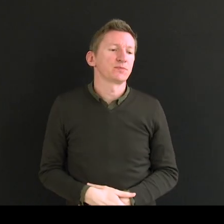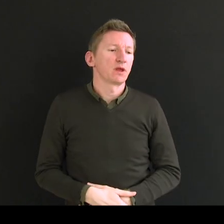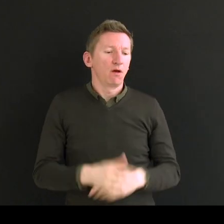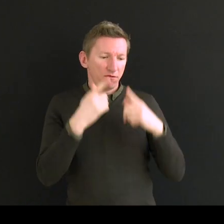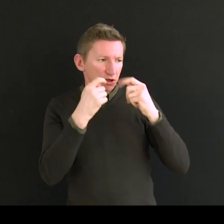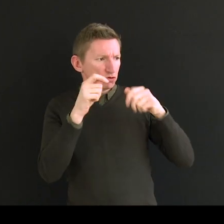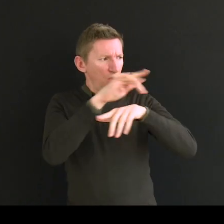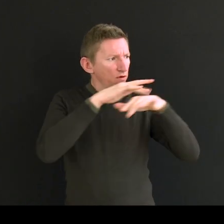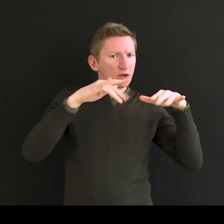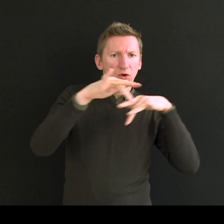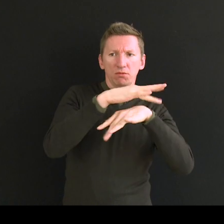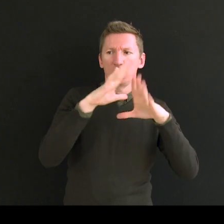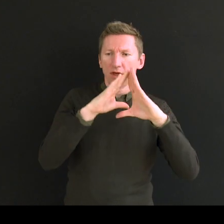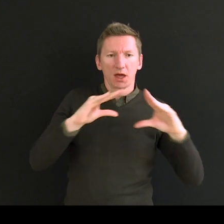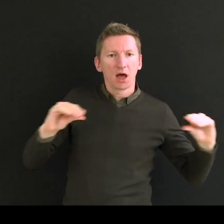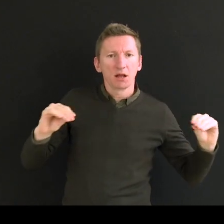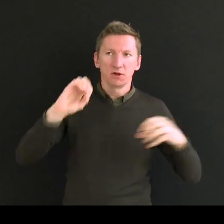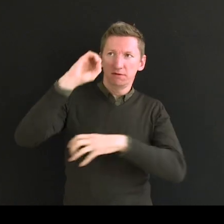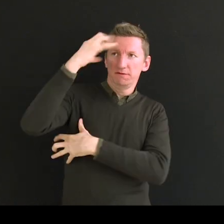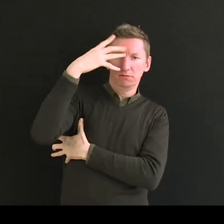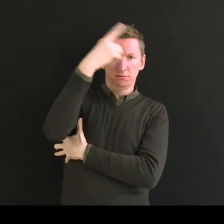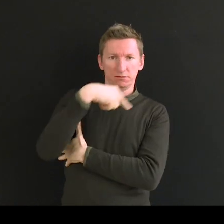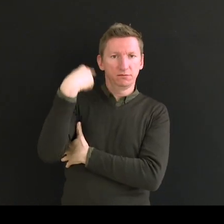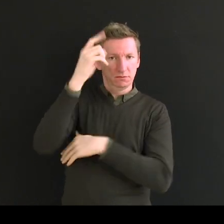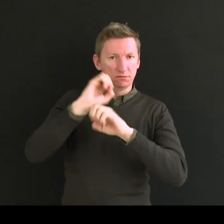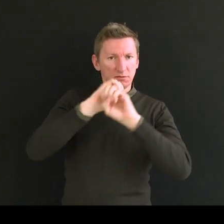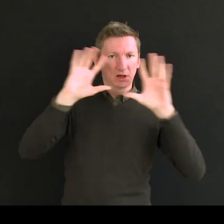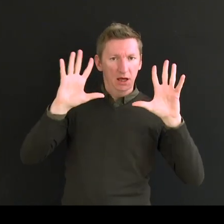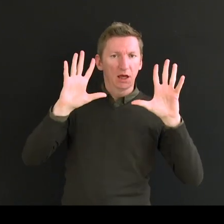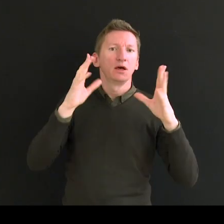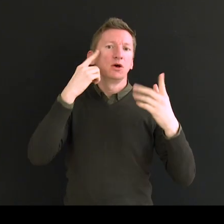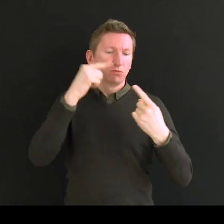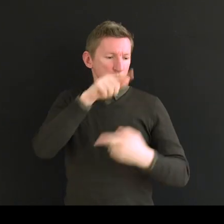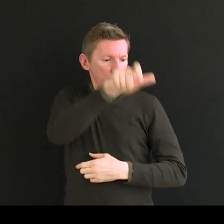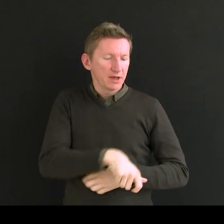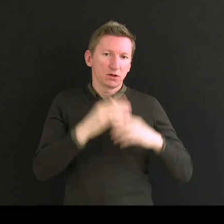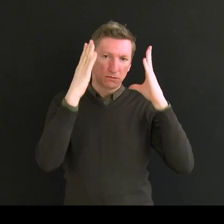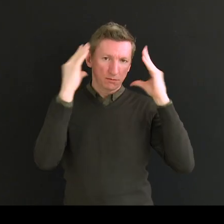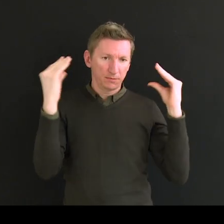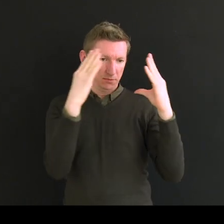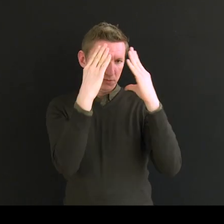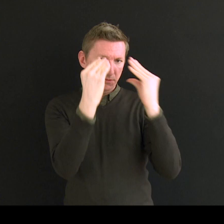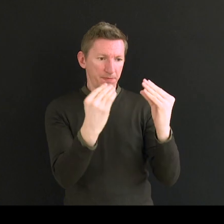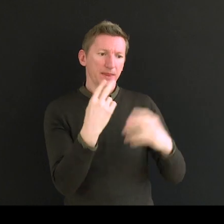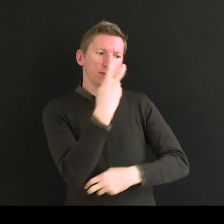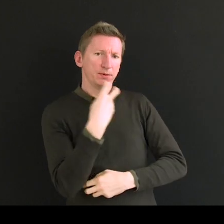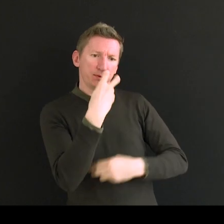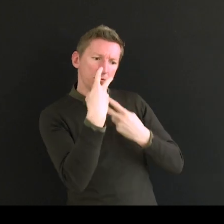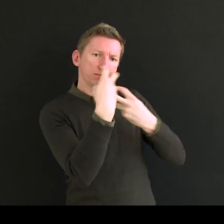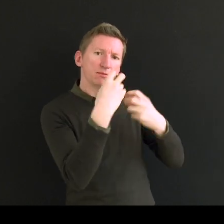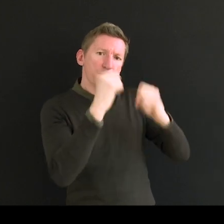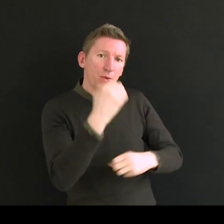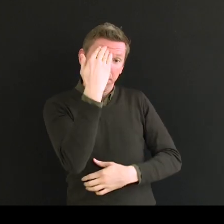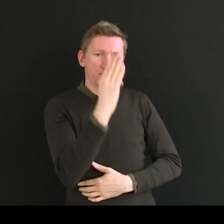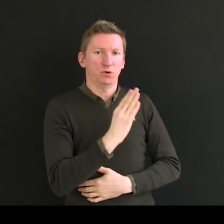à vous trouver dans un environnement calme, avec le visage bien éclairé, afin que la personne malentendante malvoyante puisse lire sur vos